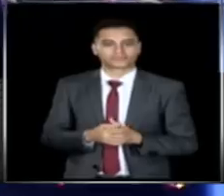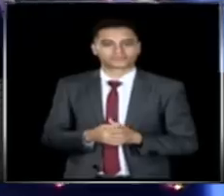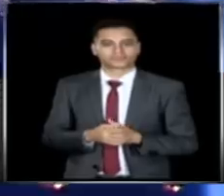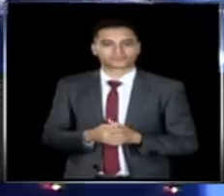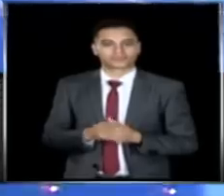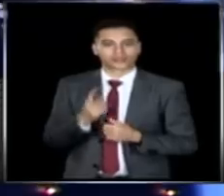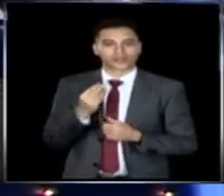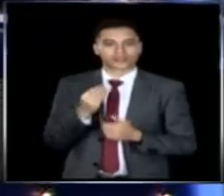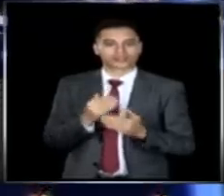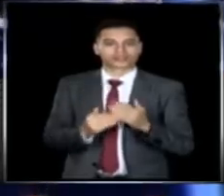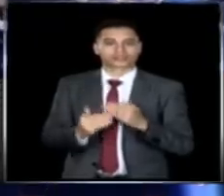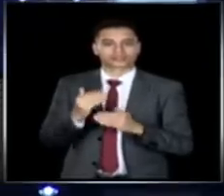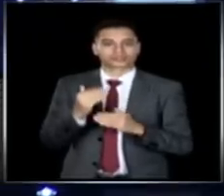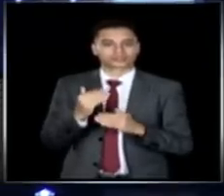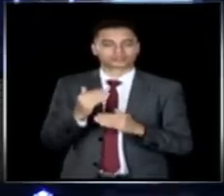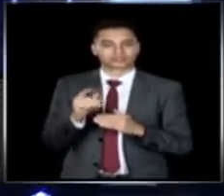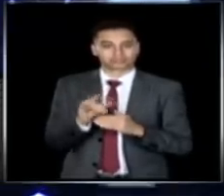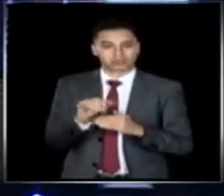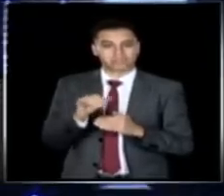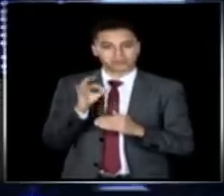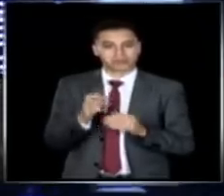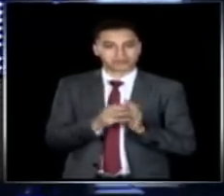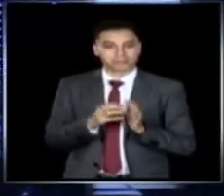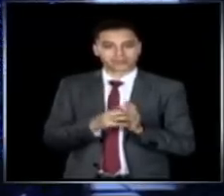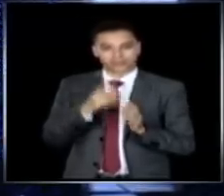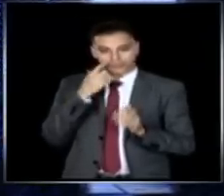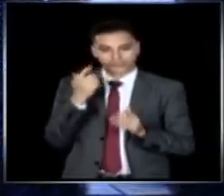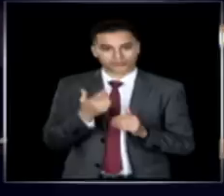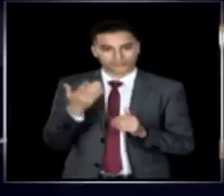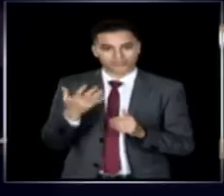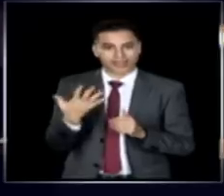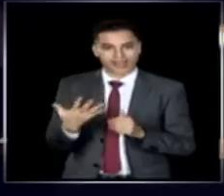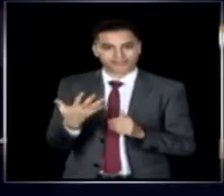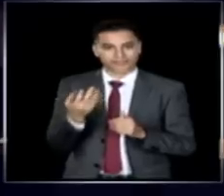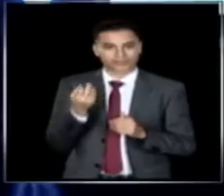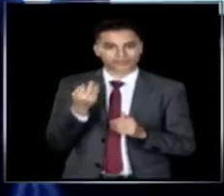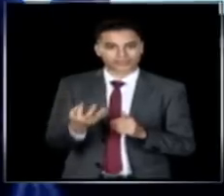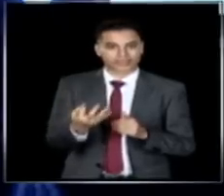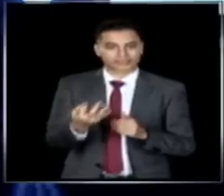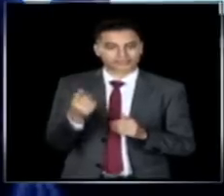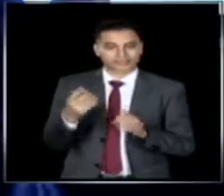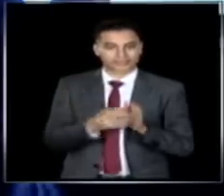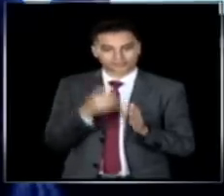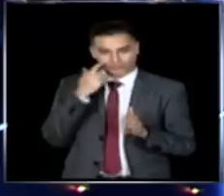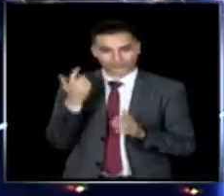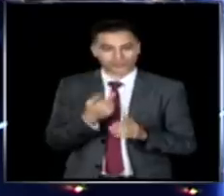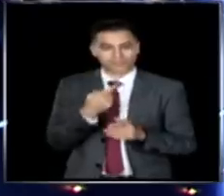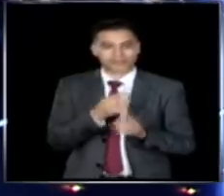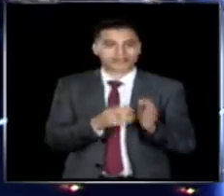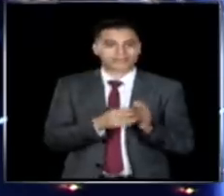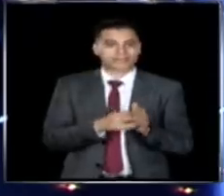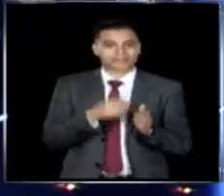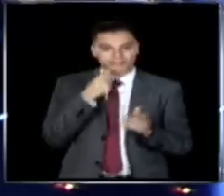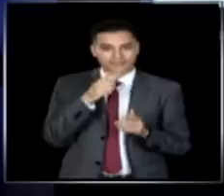20 نقطة مهمين جدا لجامعة عين شمس. جامعة عين شمس 35، جامعة